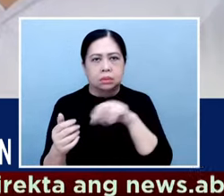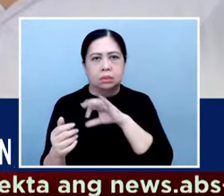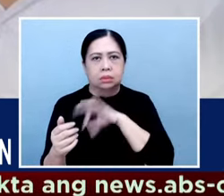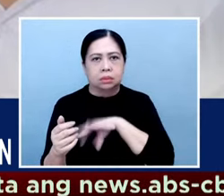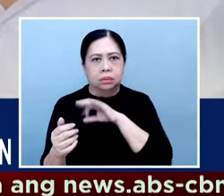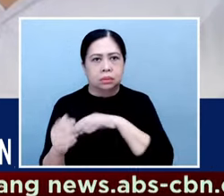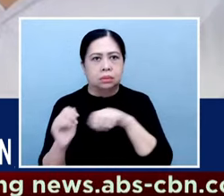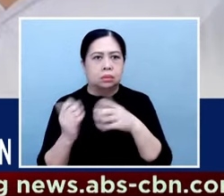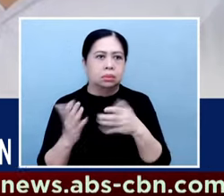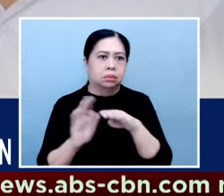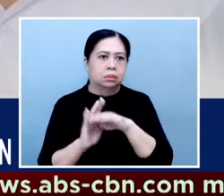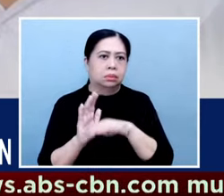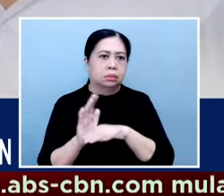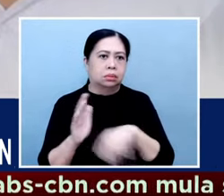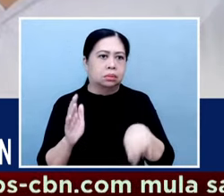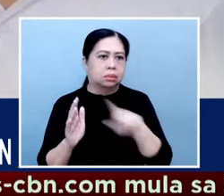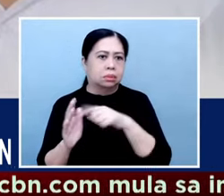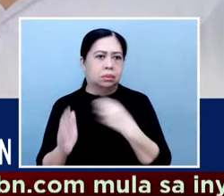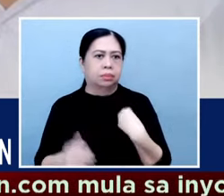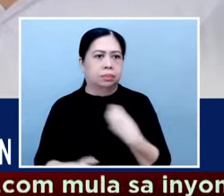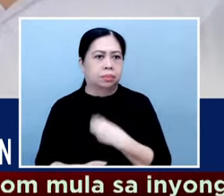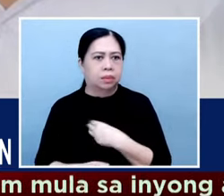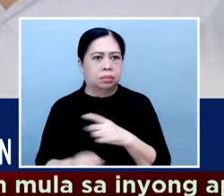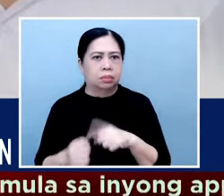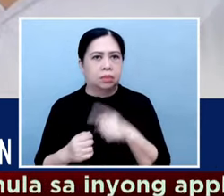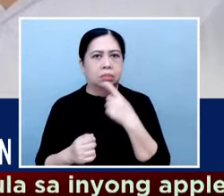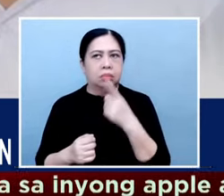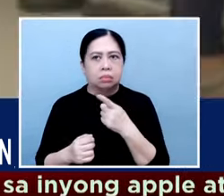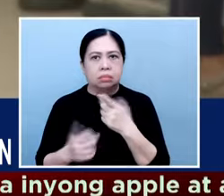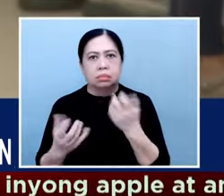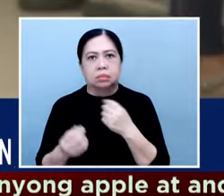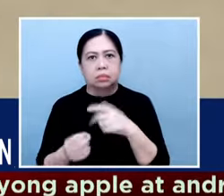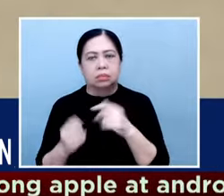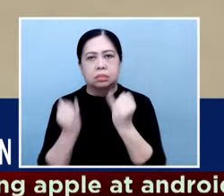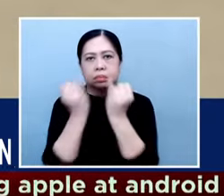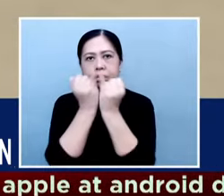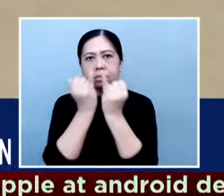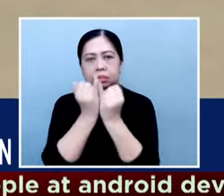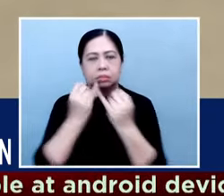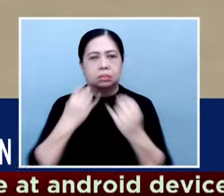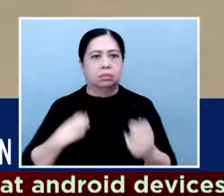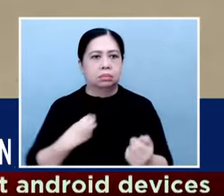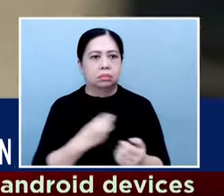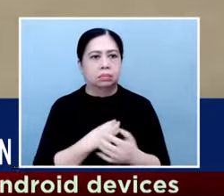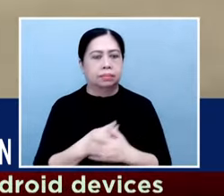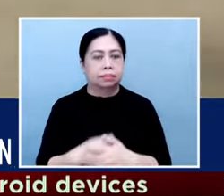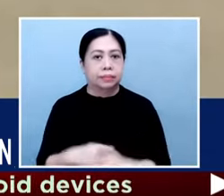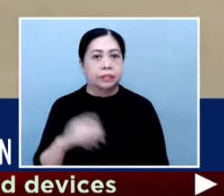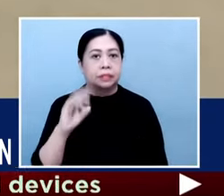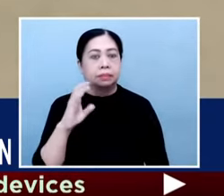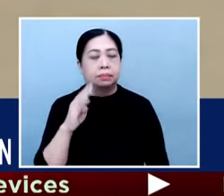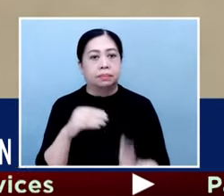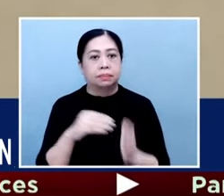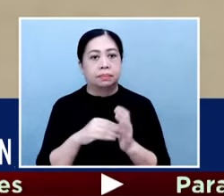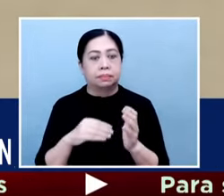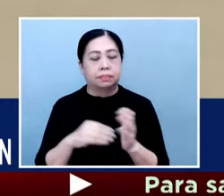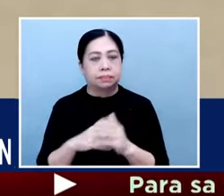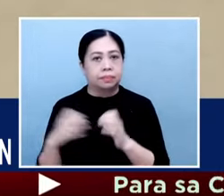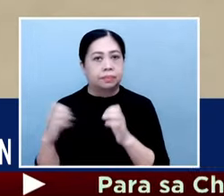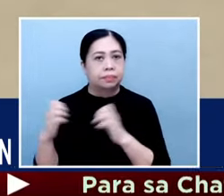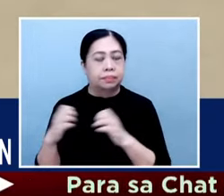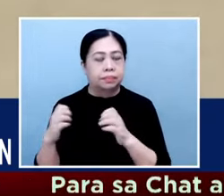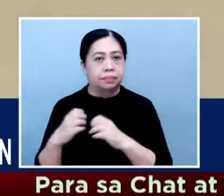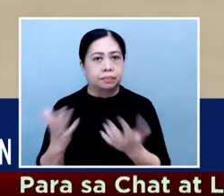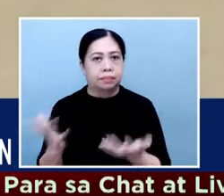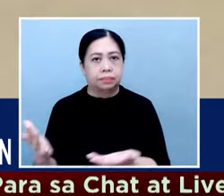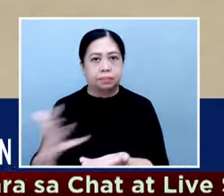aming mga ibang members ho, no, PhilHealth members. 17 billion pesos ang inaasahang malilikom